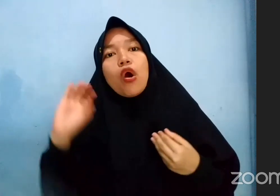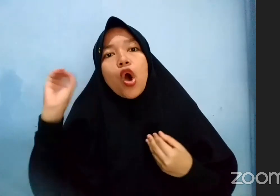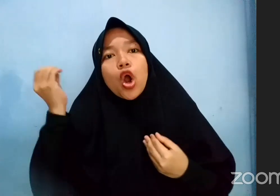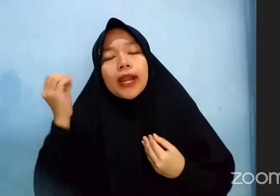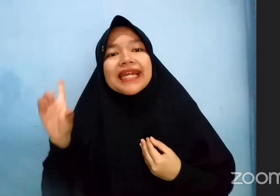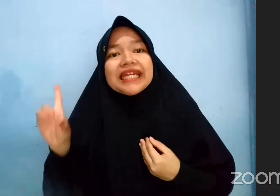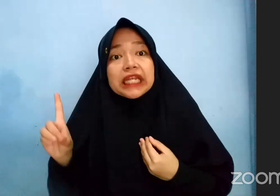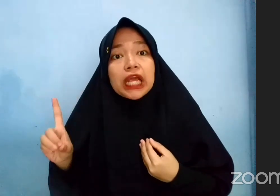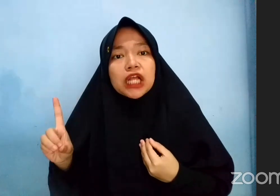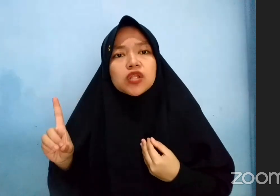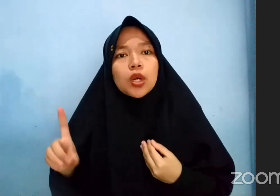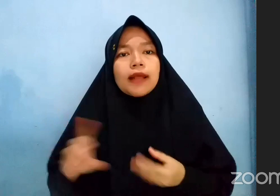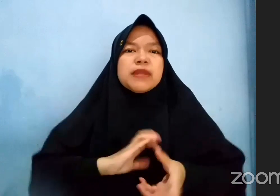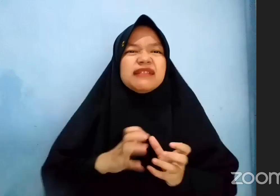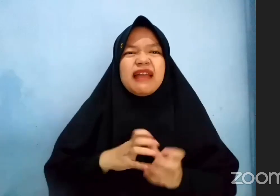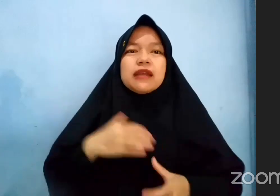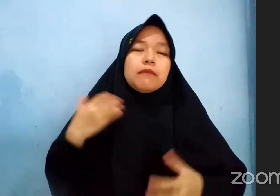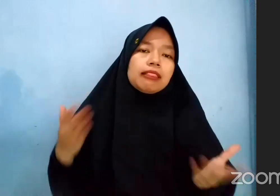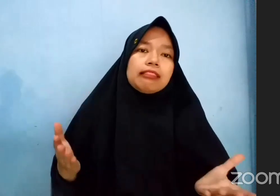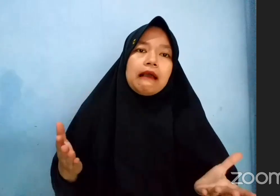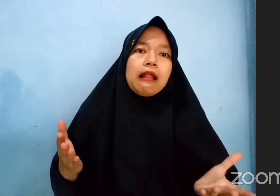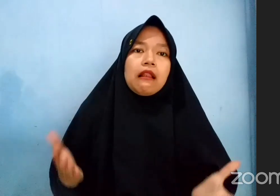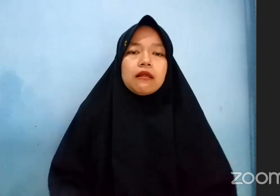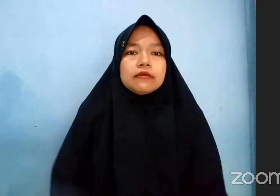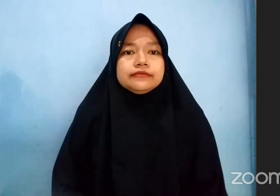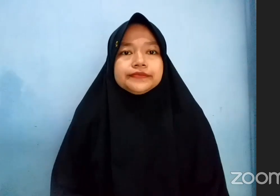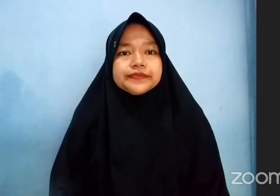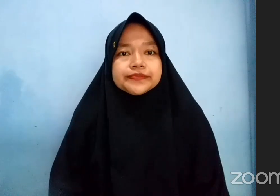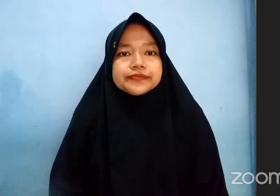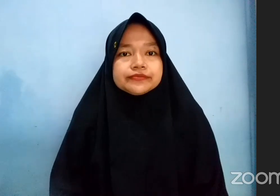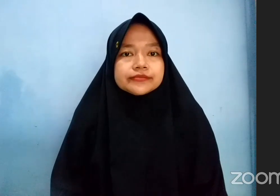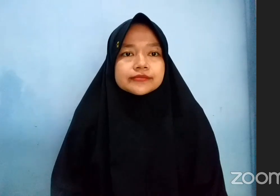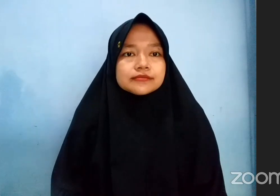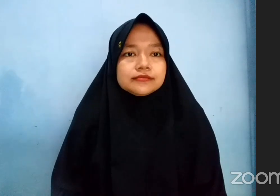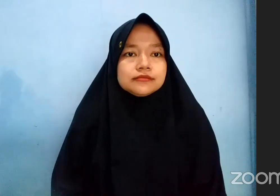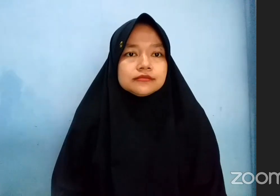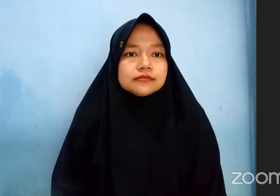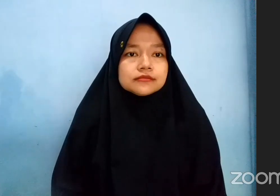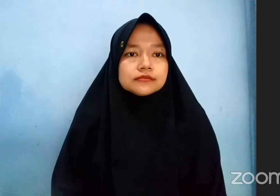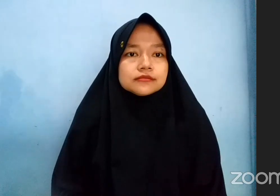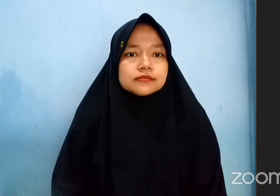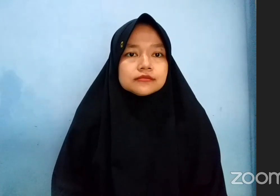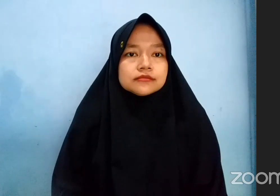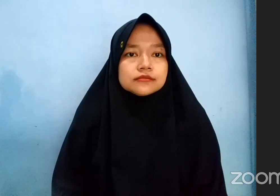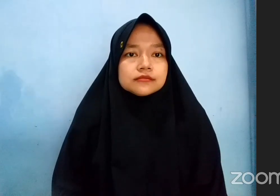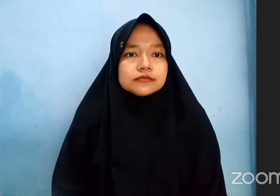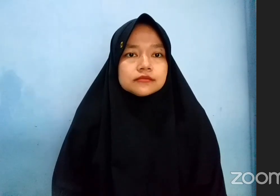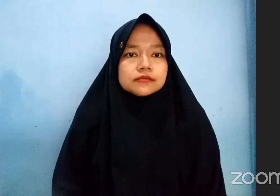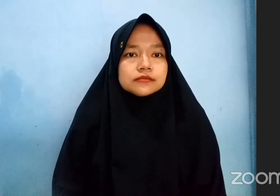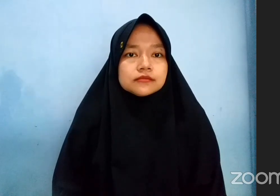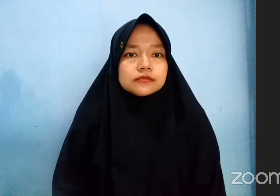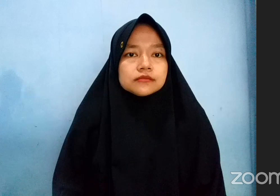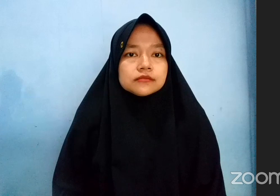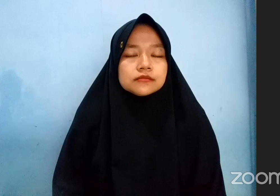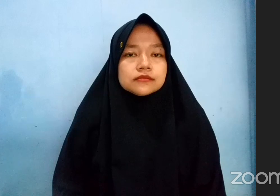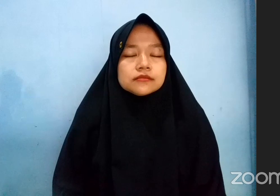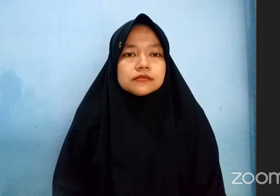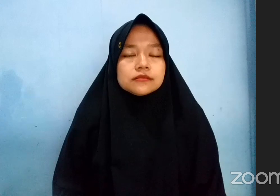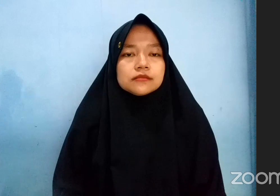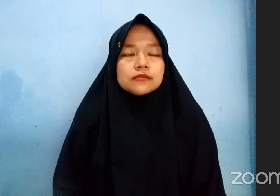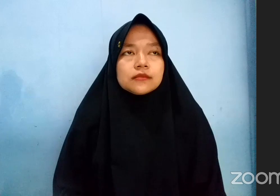negara seperti itu mbak yang baik Terima kasih Bu jadi saat ini konten memang masih